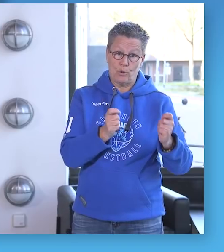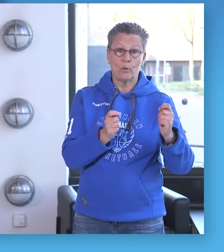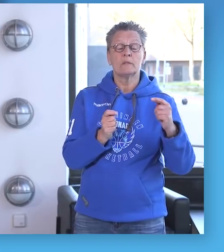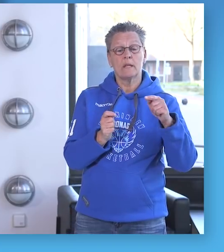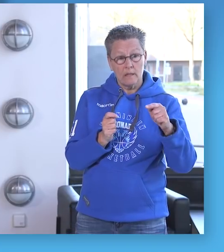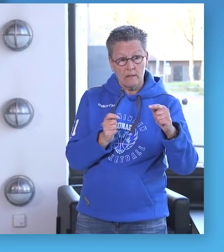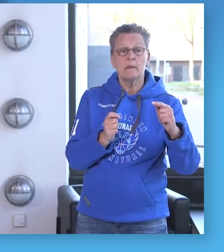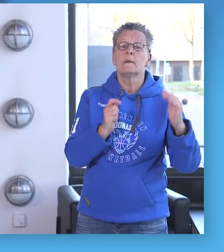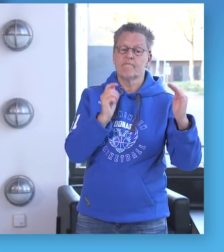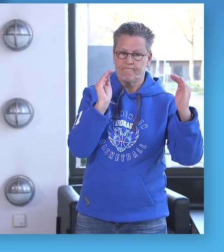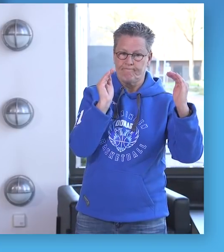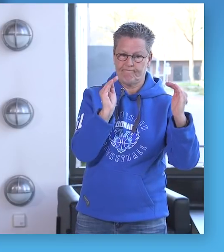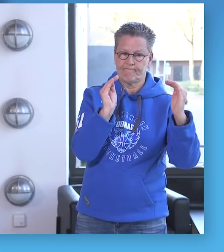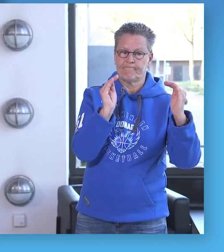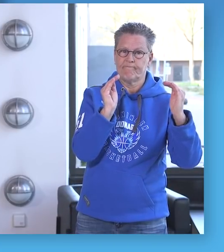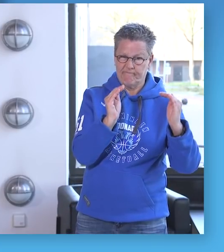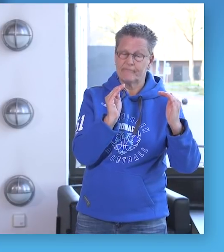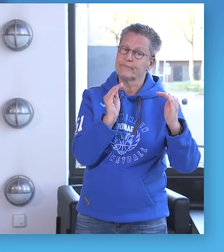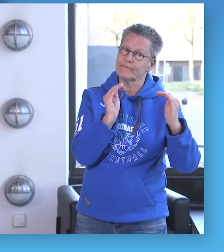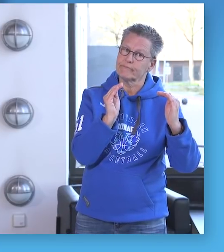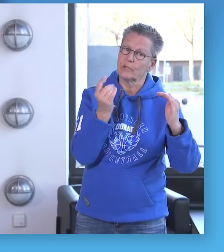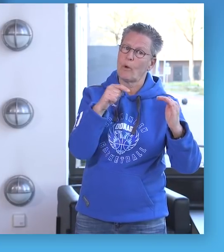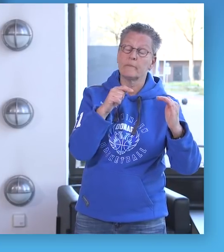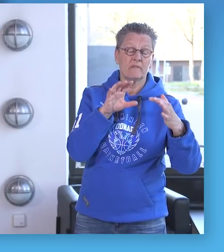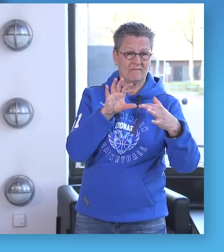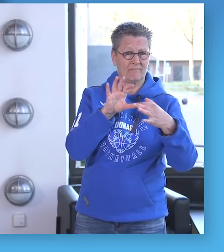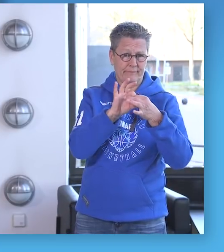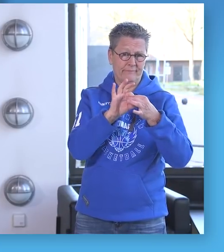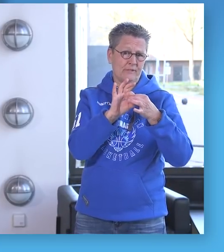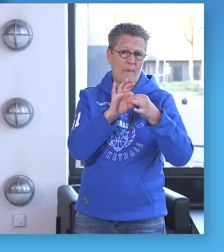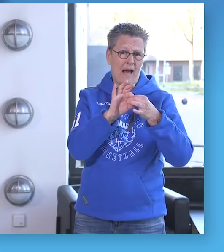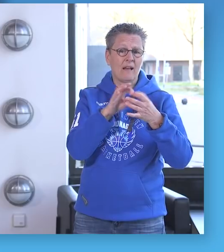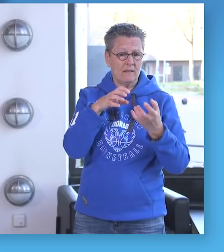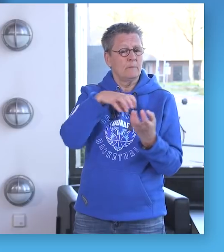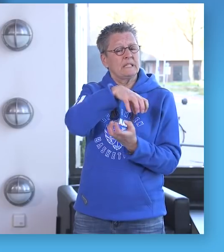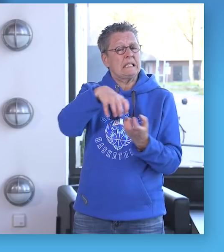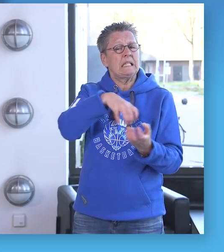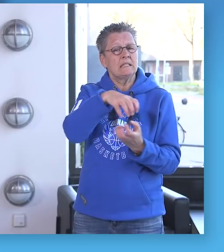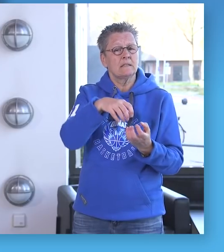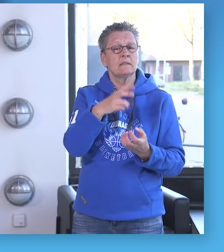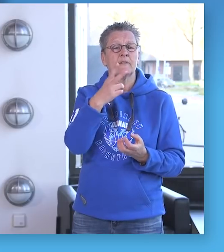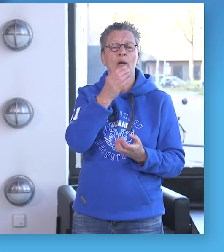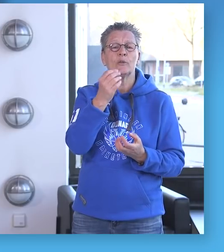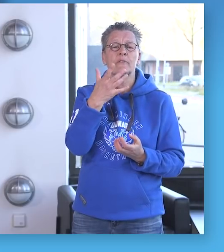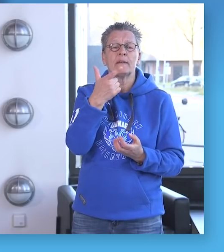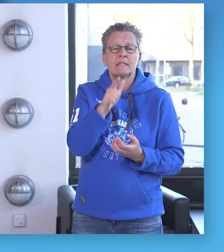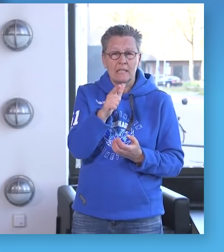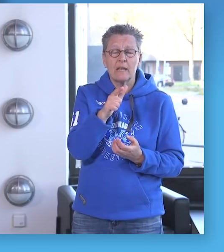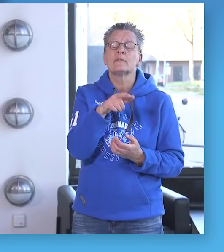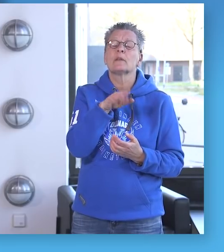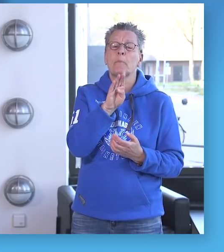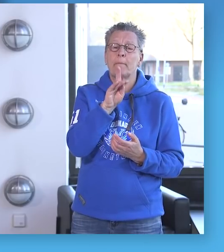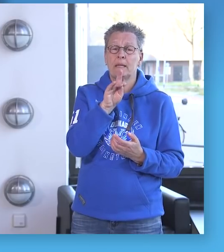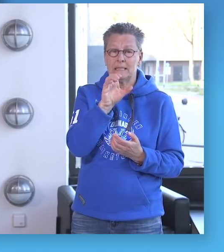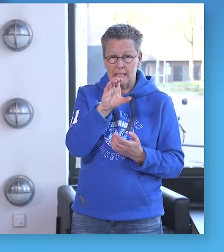wel iets naar beneden zullen gaan. Dat is onlosmakelijk verbonden aan het feit van deze crisis. We hebben 275 BBC-leden, we hebben